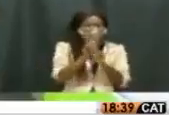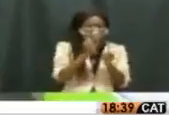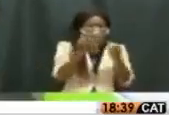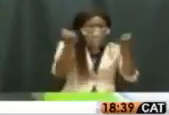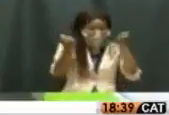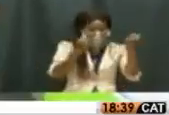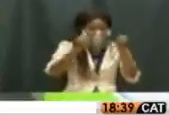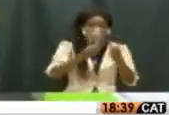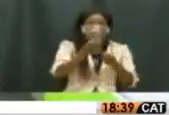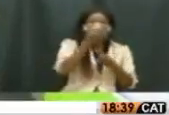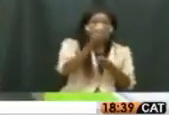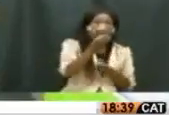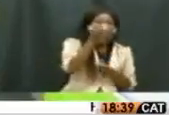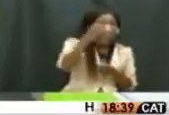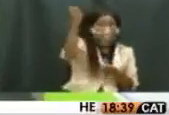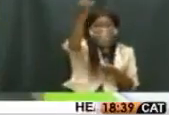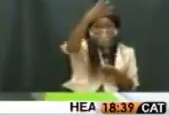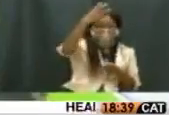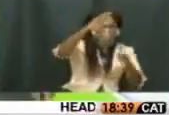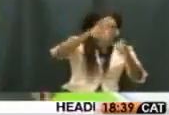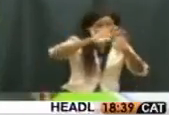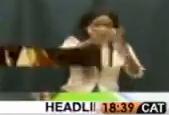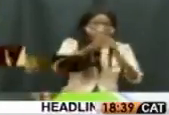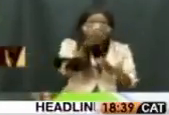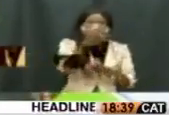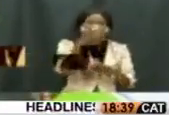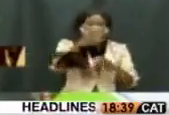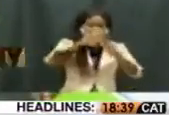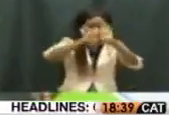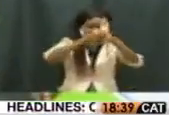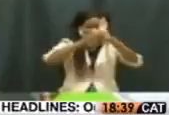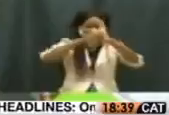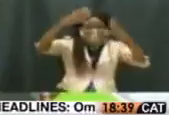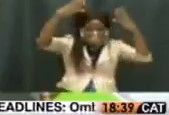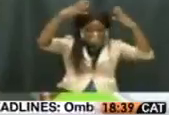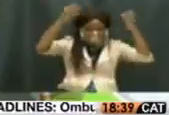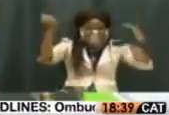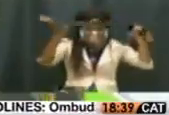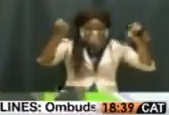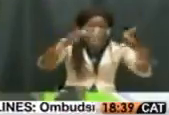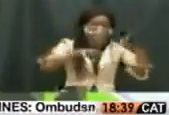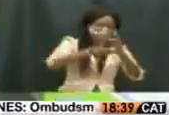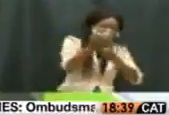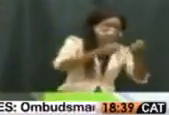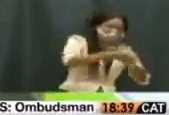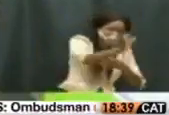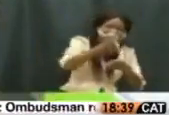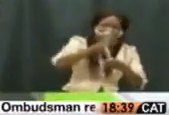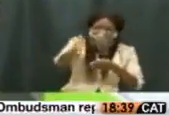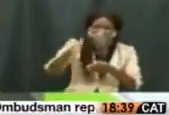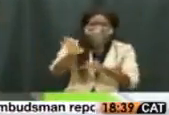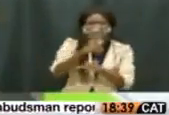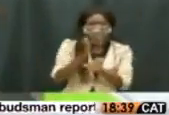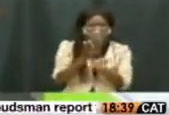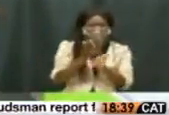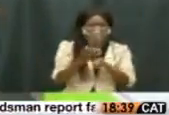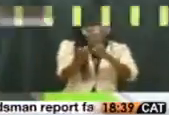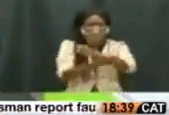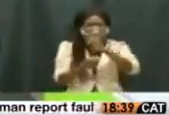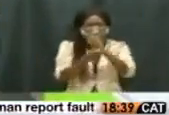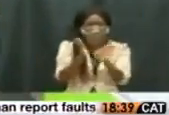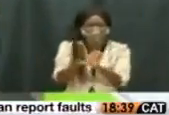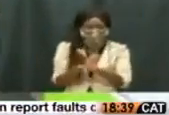mwina taopanga kale rekodi napita nditu mamizi dera ndi dera timagwisa